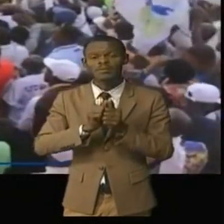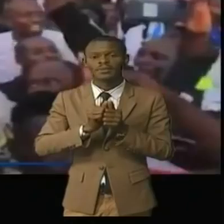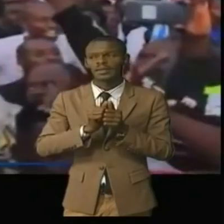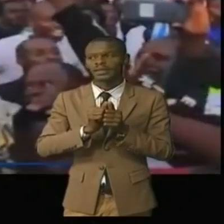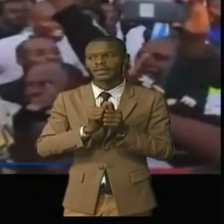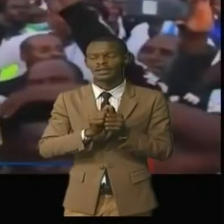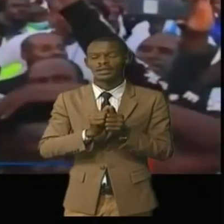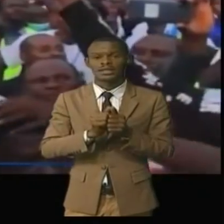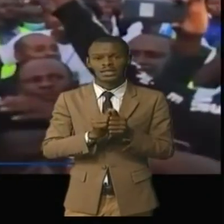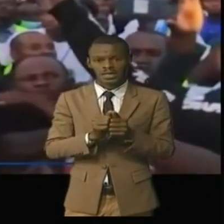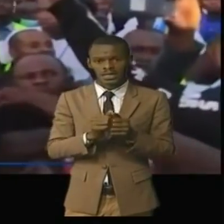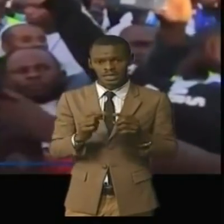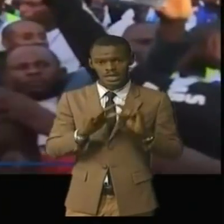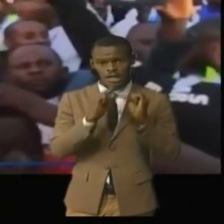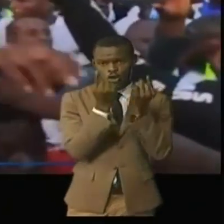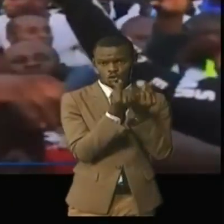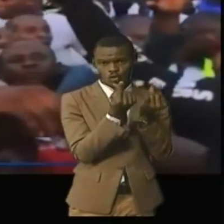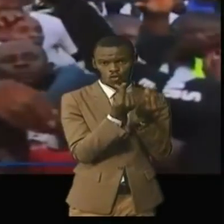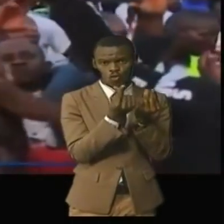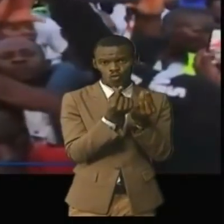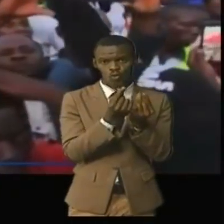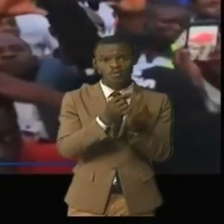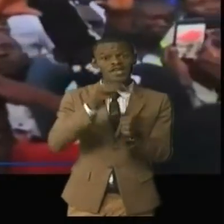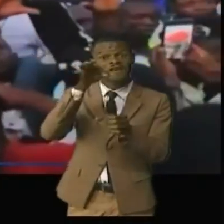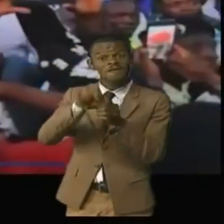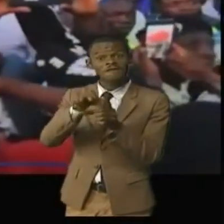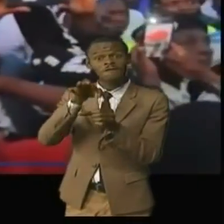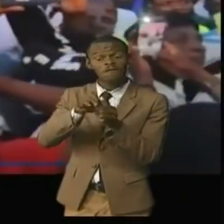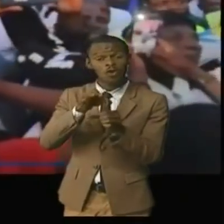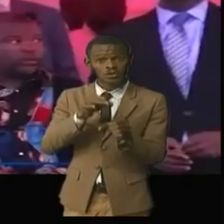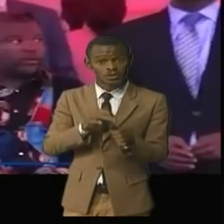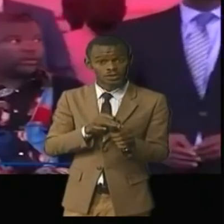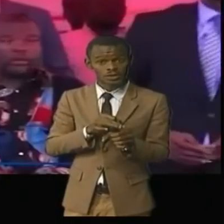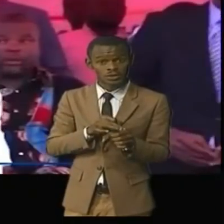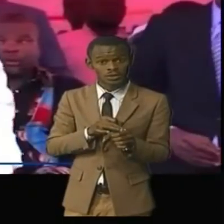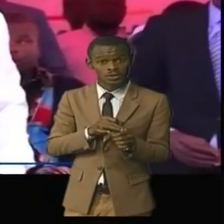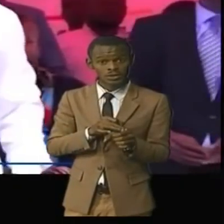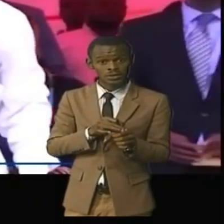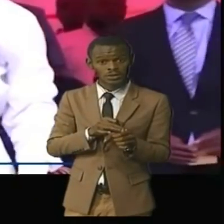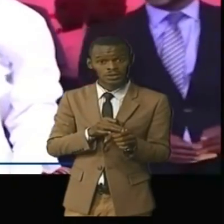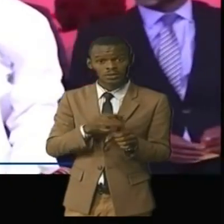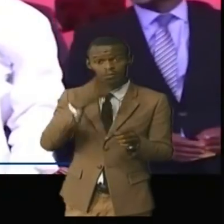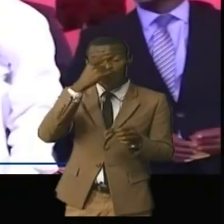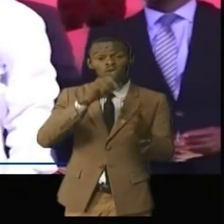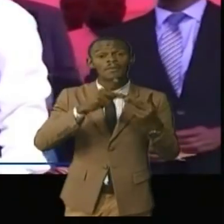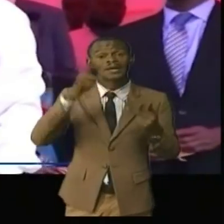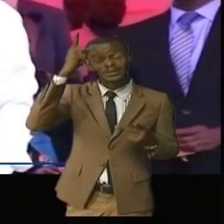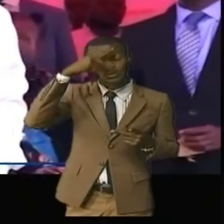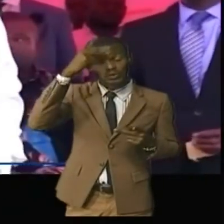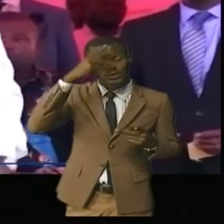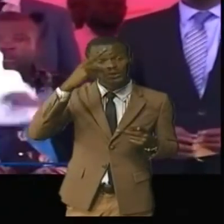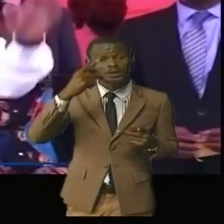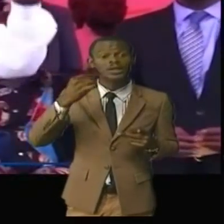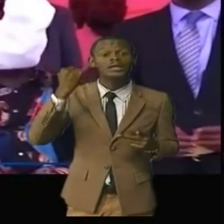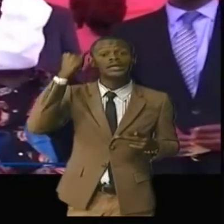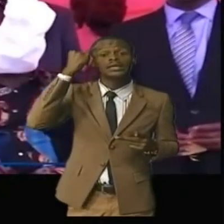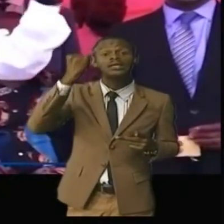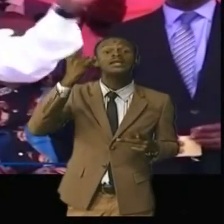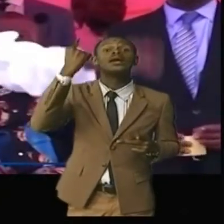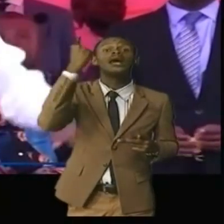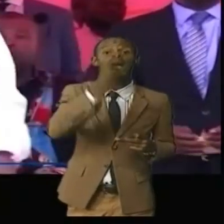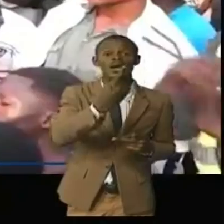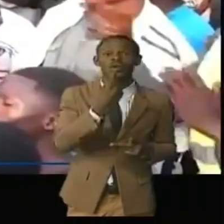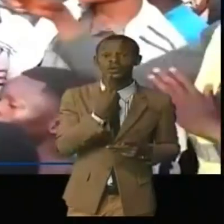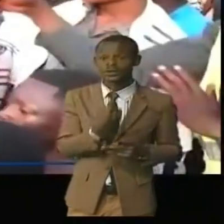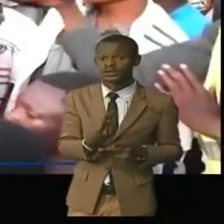parti pour désigner un seul candidat à l'élection du gouverneur du Kasaï oriental. Augustin Kabuya n'avait pas